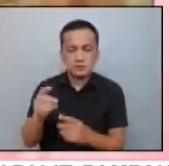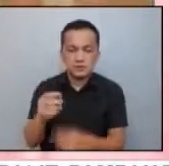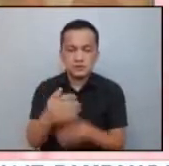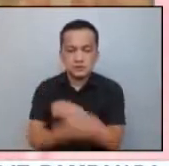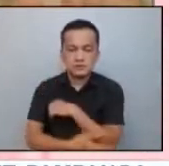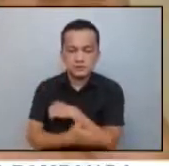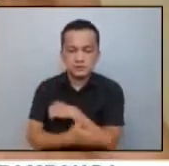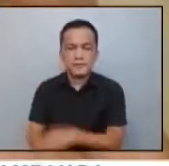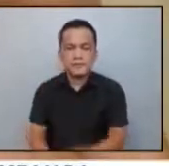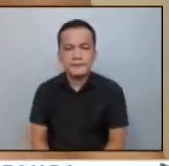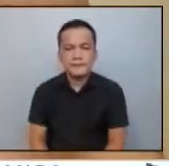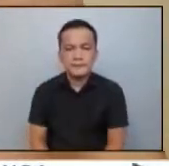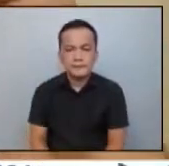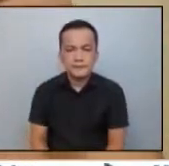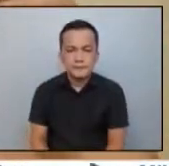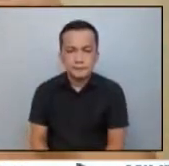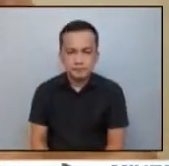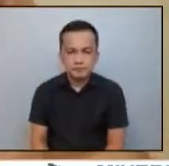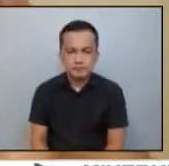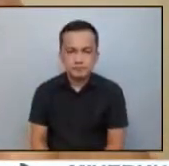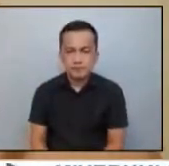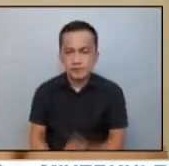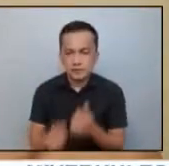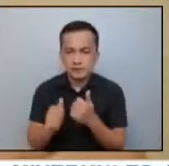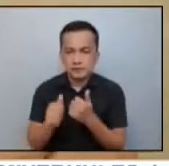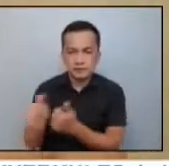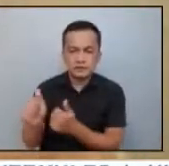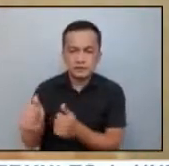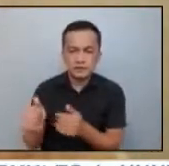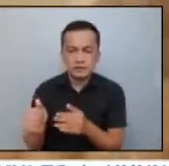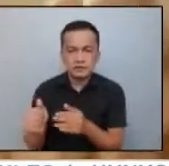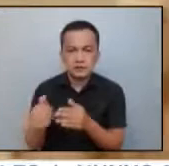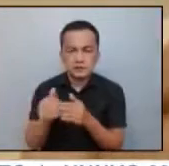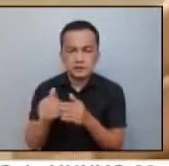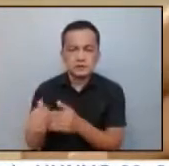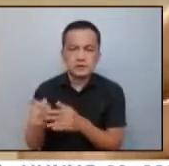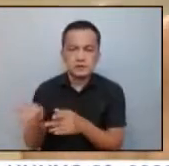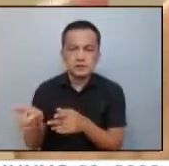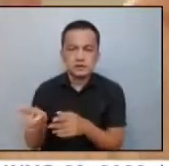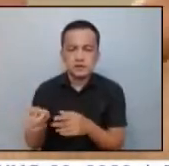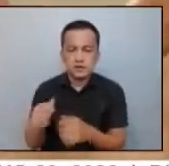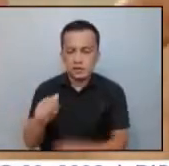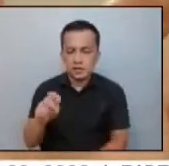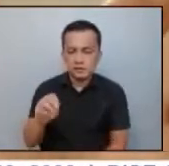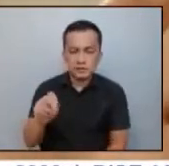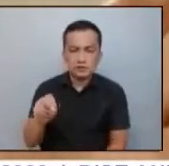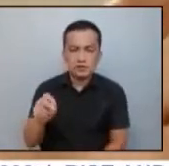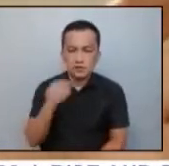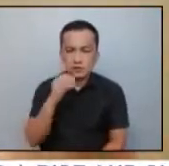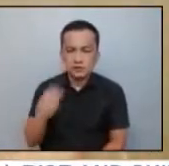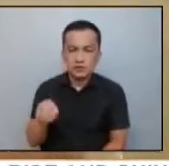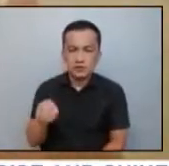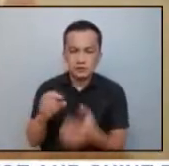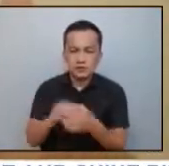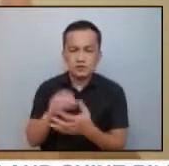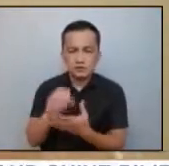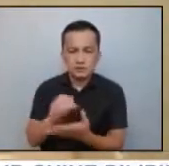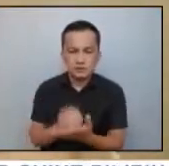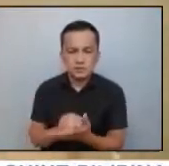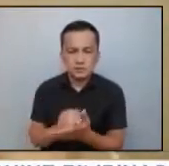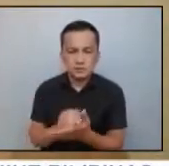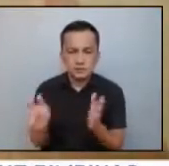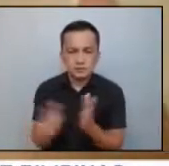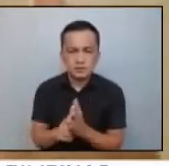Pagka-leaving po, no, meron tayong sinusunod sa ating administrative order po. Of course, una sa lahat, pinagbabawal po yung bentahan,